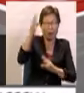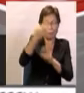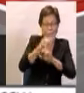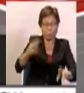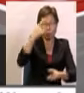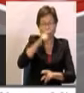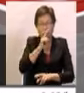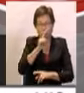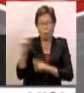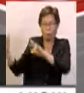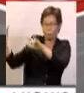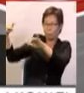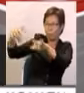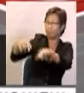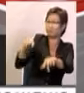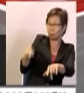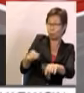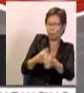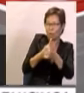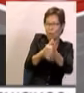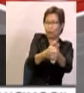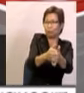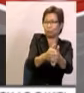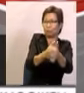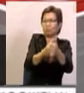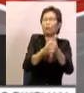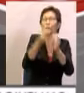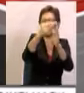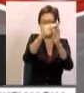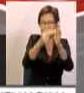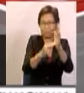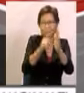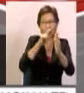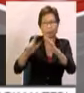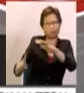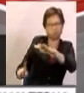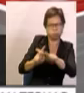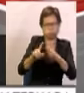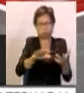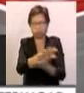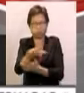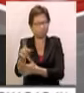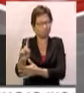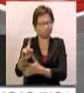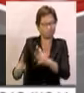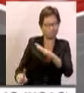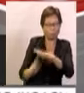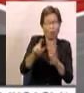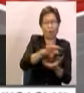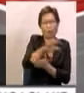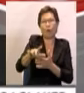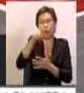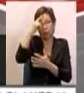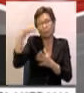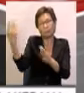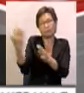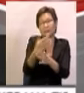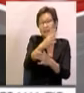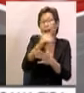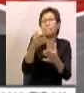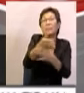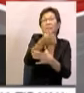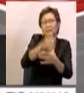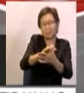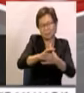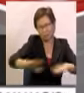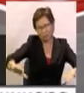memastikan perhimpunan yang diadakan mengikut saluran undang-undang dan tidak menimbulkan kekecohan dalam menjejas keselamatan.